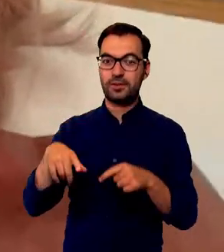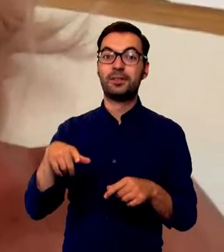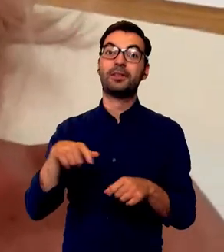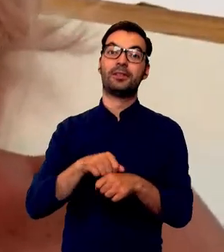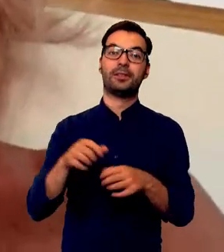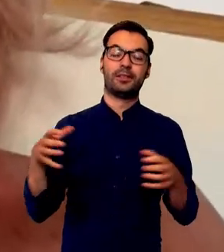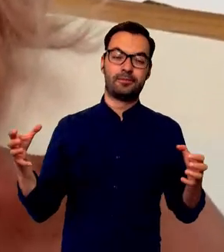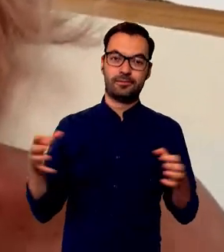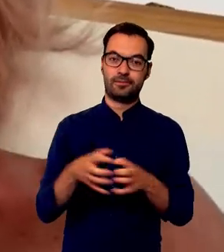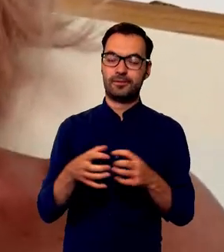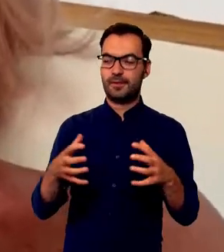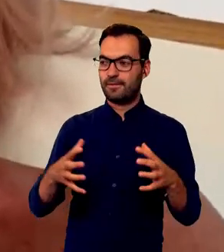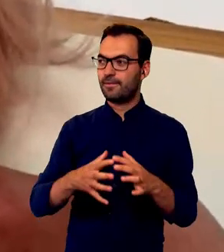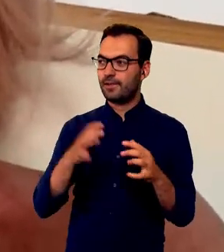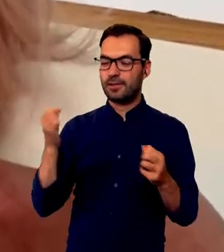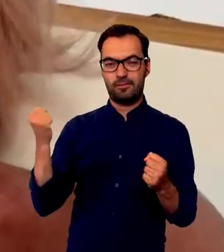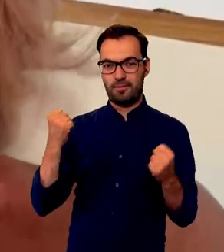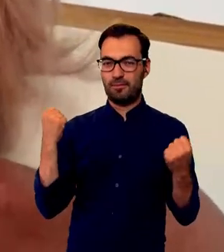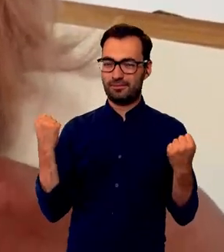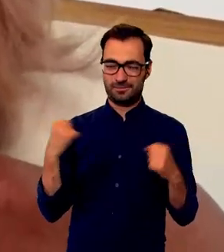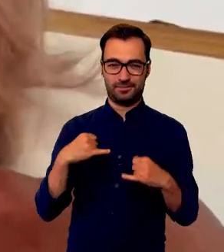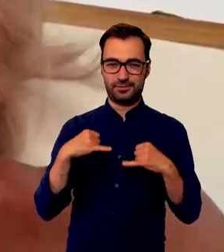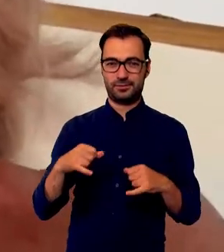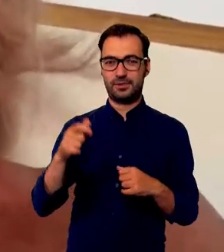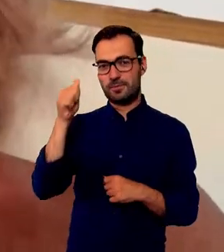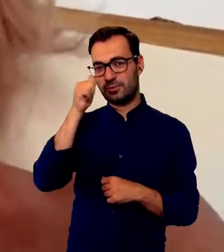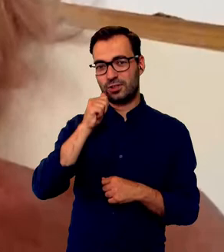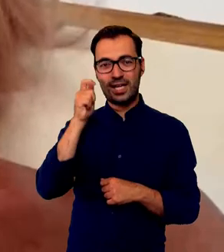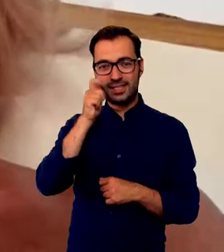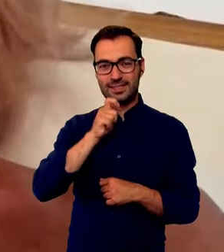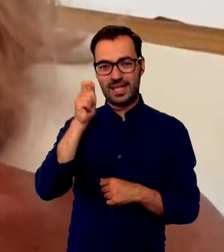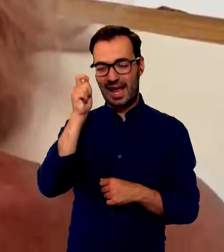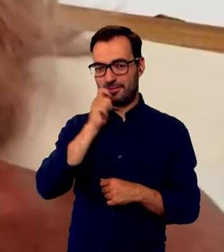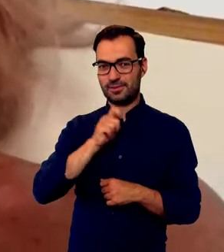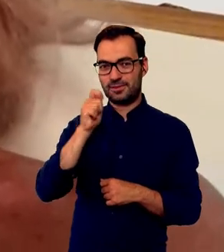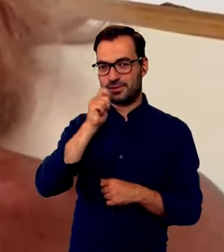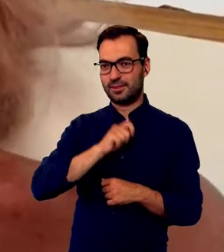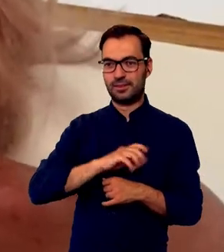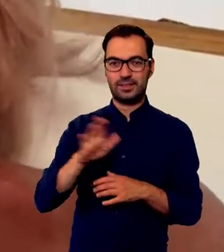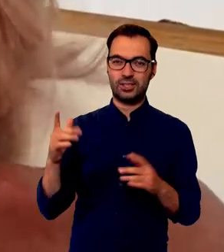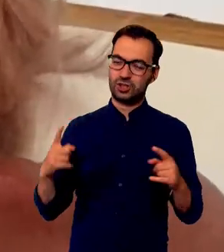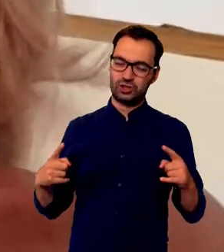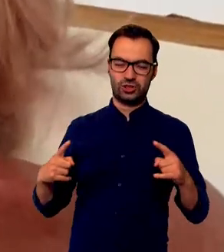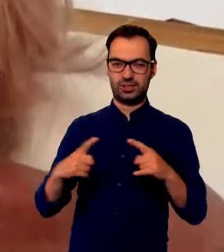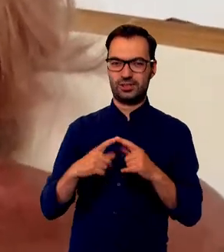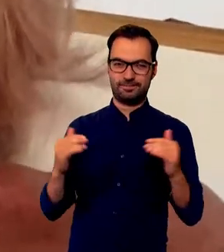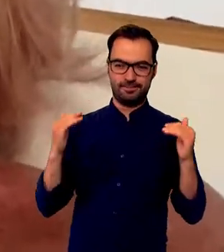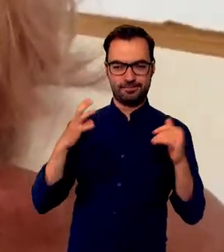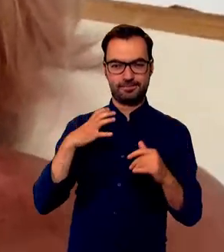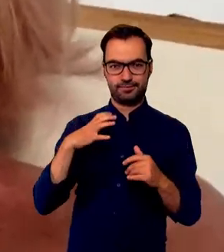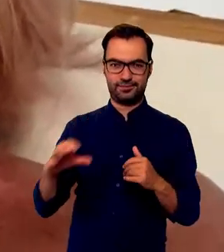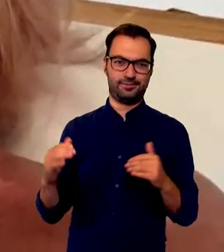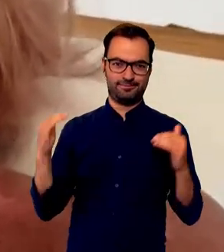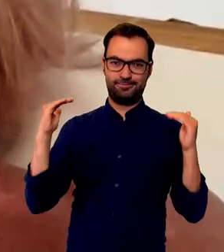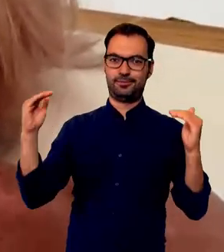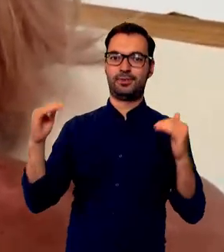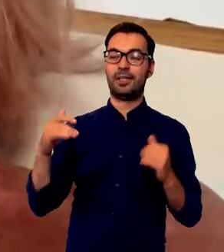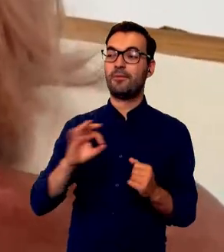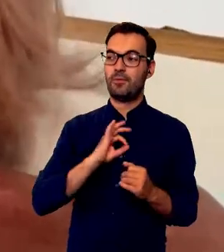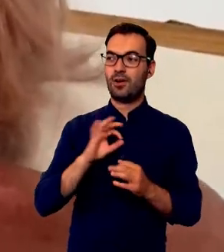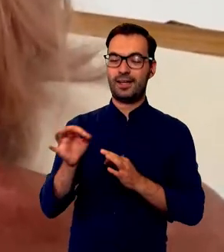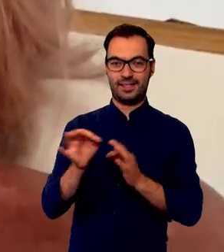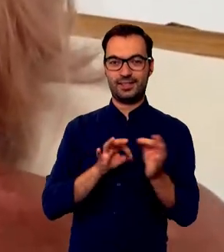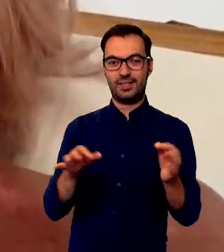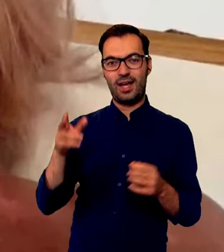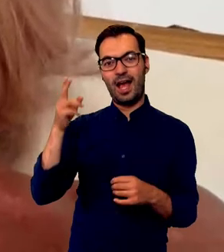stoi potężna grupa przestępcza, ludzi absolutnie z samych szczytów. Ja w tej swojej opowieści